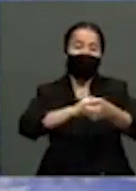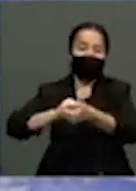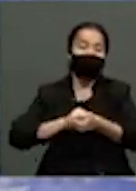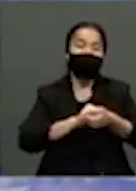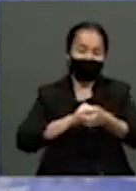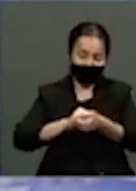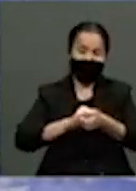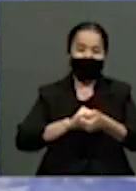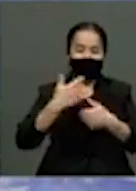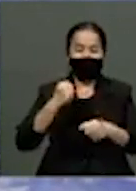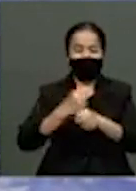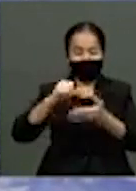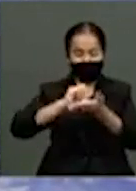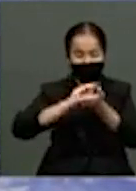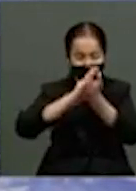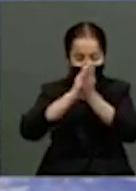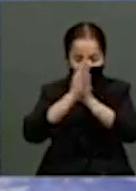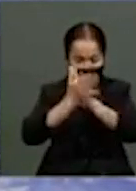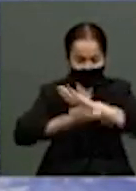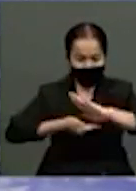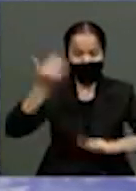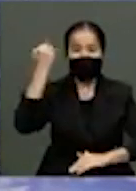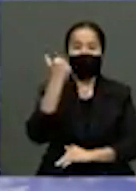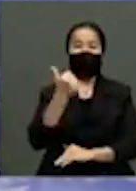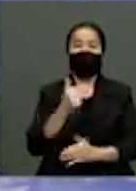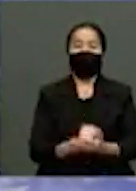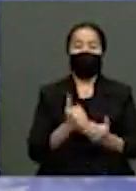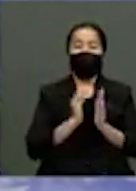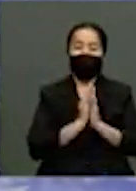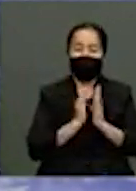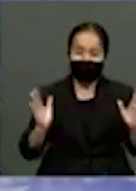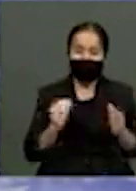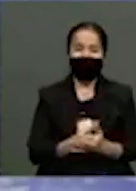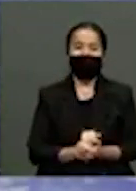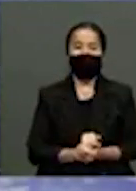ราก็จะต้องผ่านความยากลำบากนี้ไปด้วยกันได้อย่างดีนะครับกราบขอบพระคุณเป็นอย่างสูงครับ